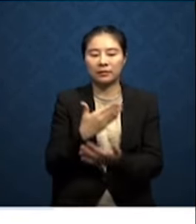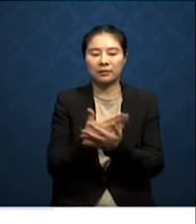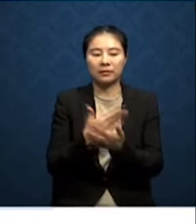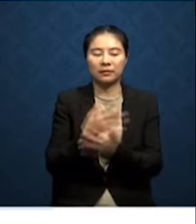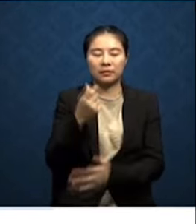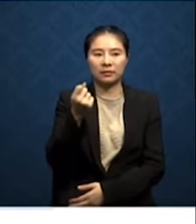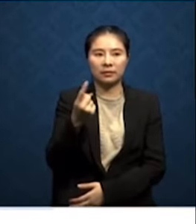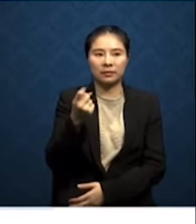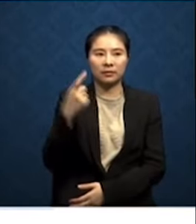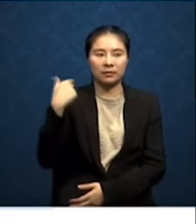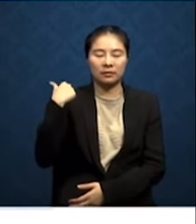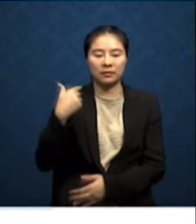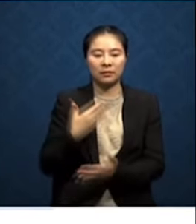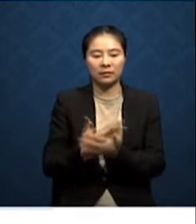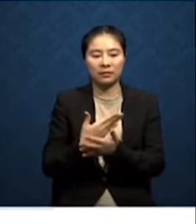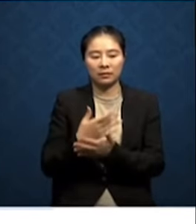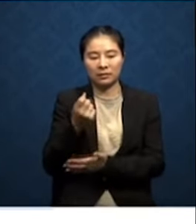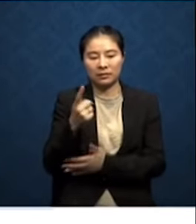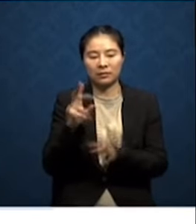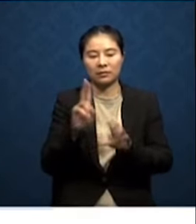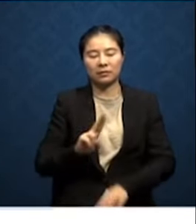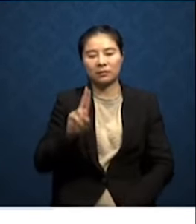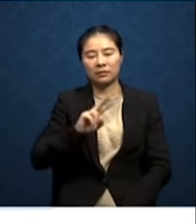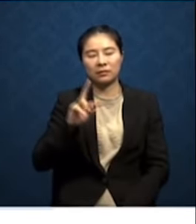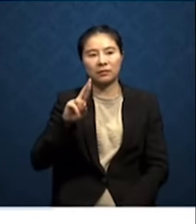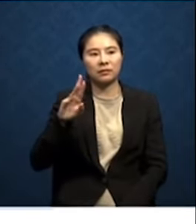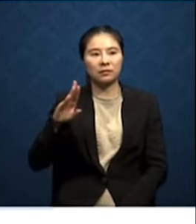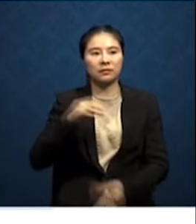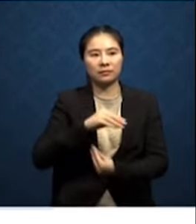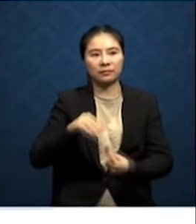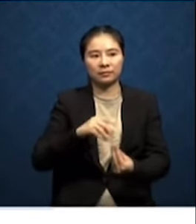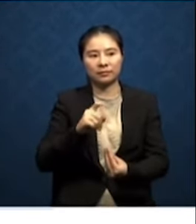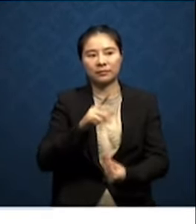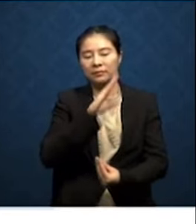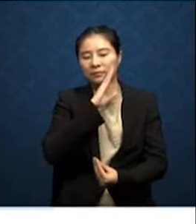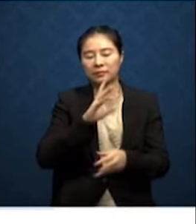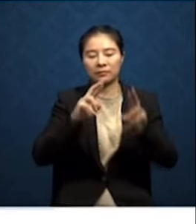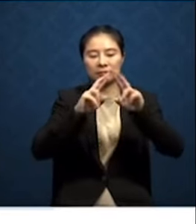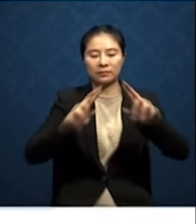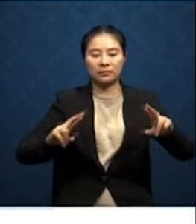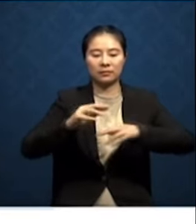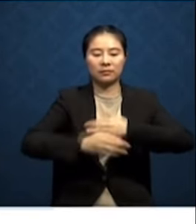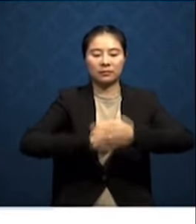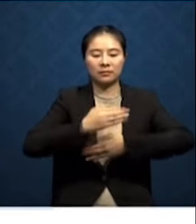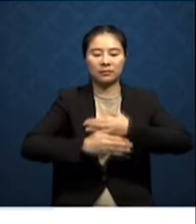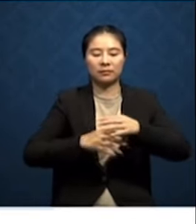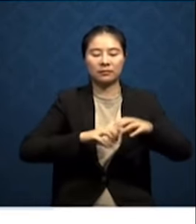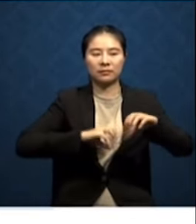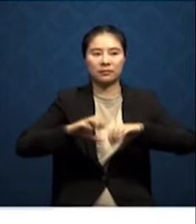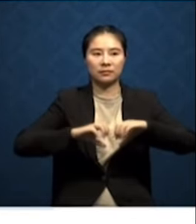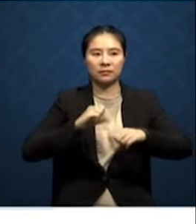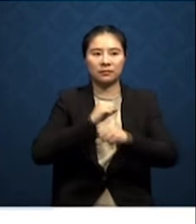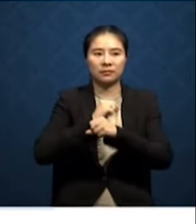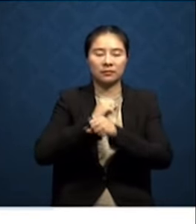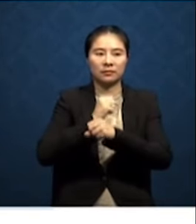หายไปไหนนะครับเงินสดก็ยังมีใช้อยู่ในระบบเศรษฐกิจเพราะฉะนั้นหากร้านค้าเนี่ยสามารถบริหารจัดการได้นะครับผมเชื่อมือแม่ค้า